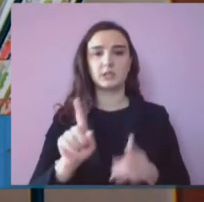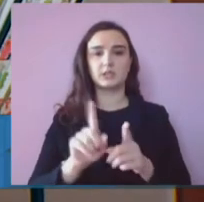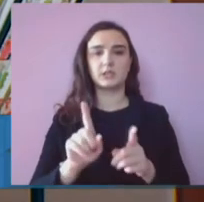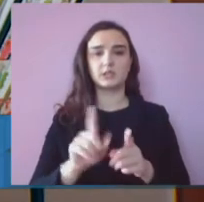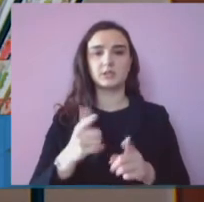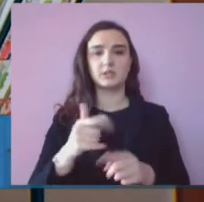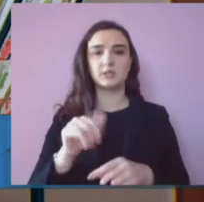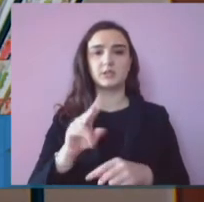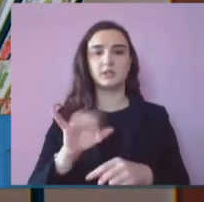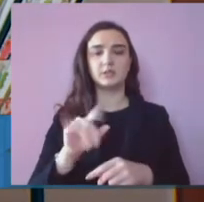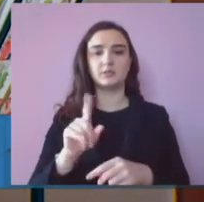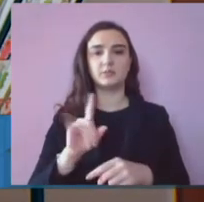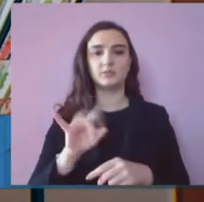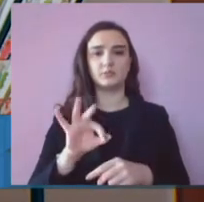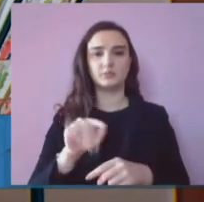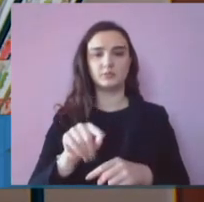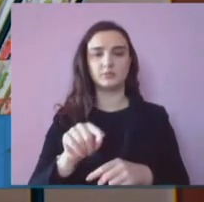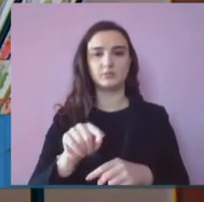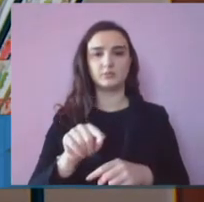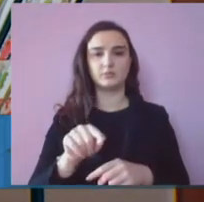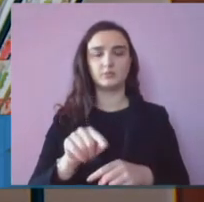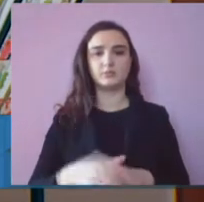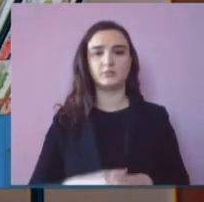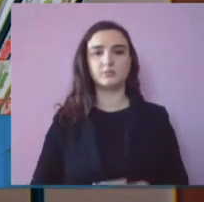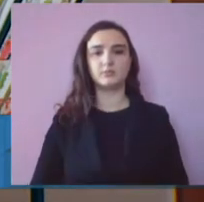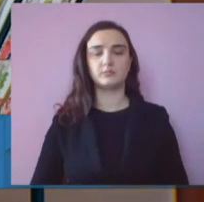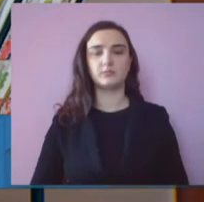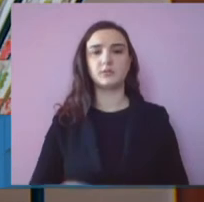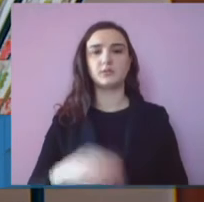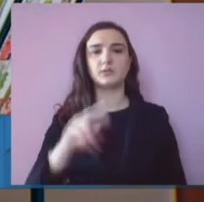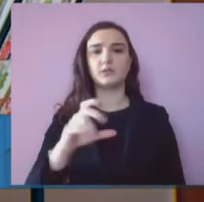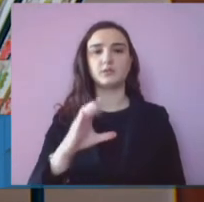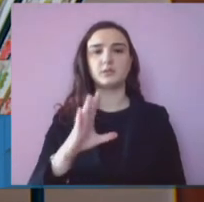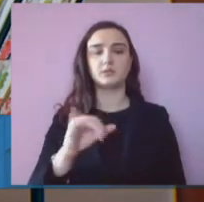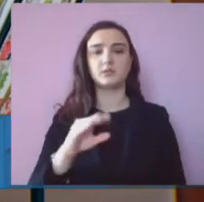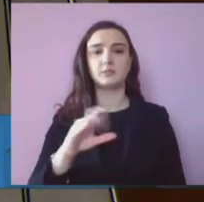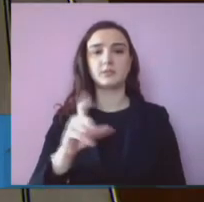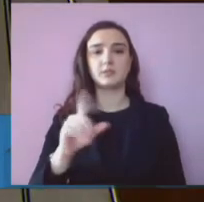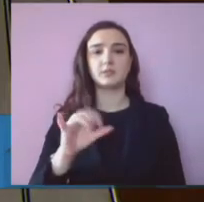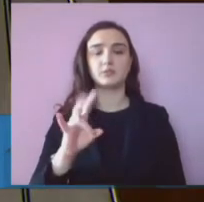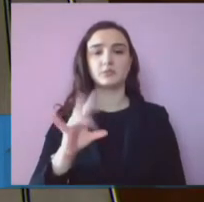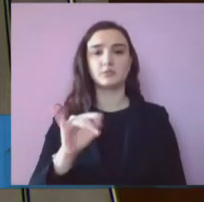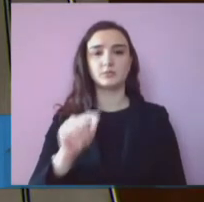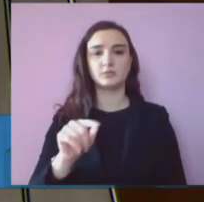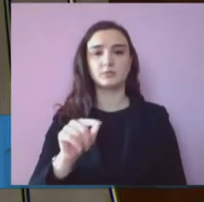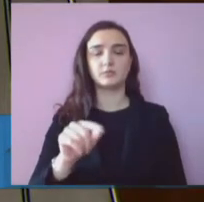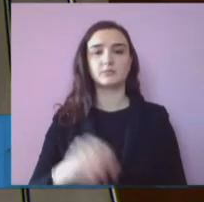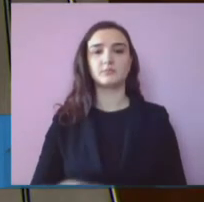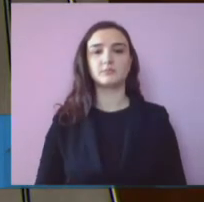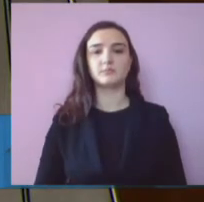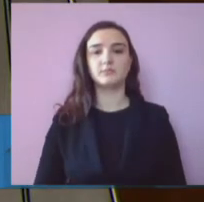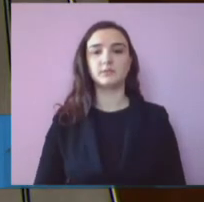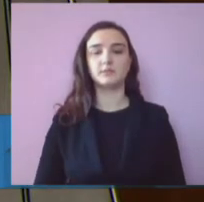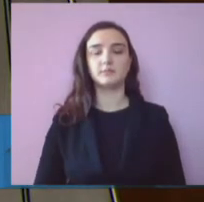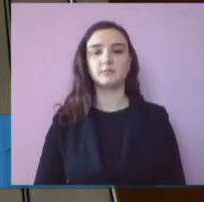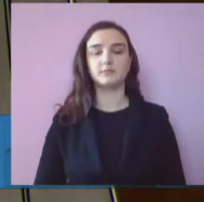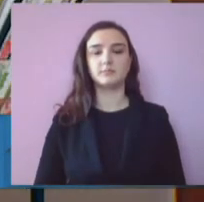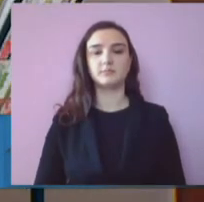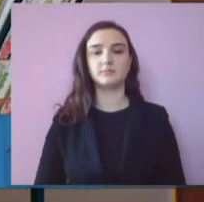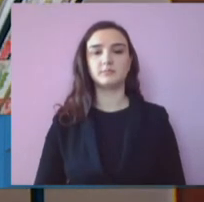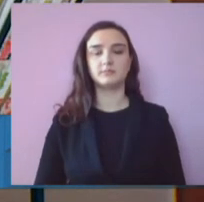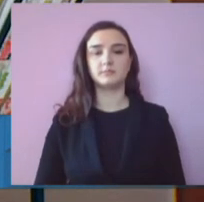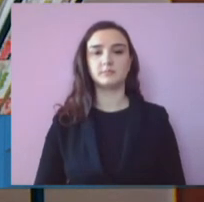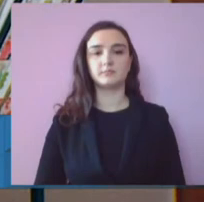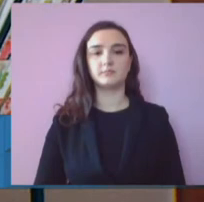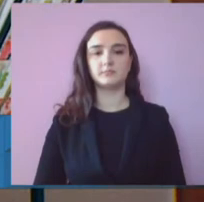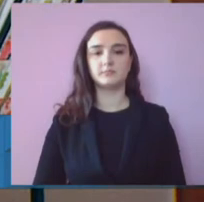გლუკოკორტიკოიდული პრეპარატი, მაგალითად დექსამეტაზონი, მაგალითად მეთიპრედი თუ ასე შემდეგ დაშენდა. მაგრამ ეს